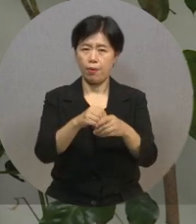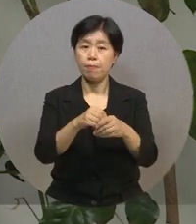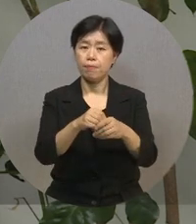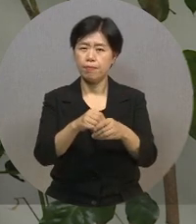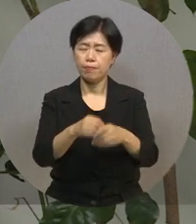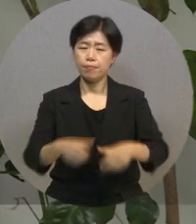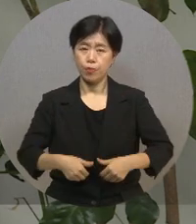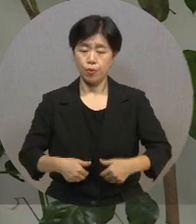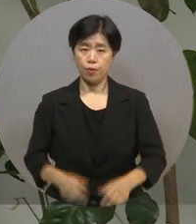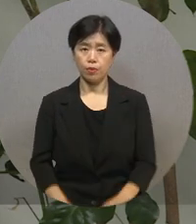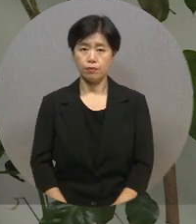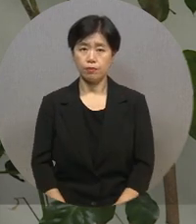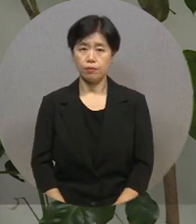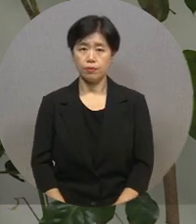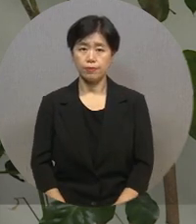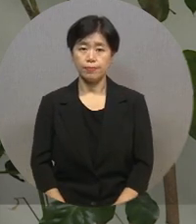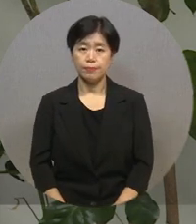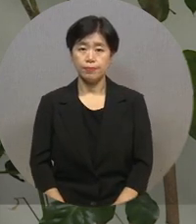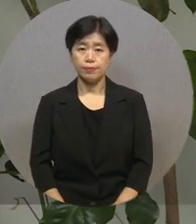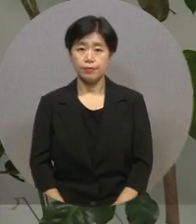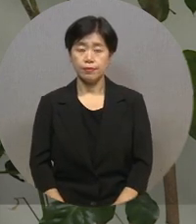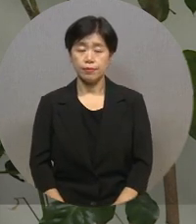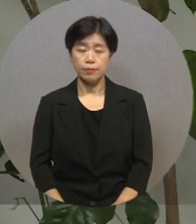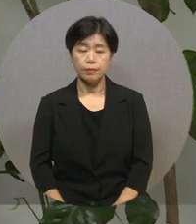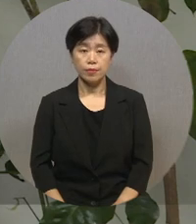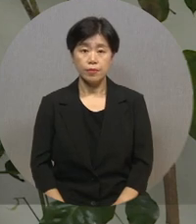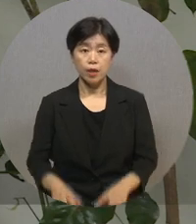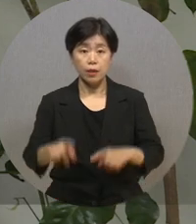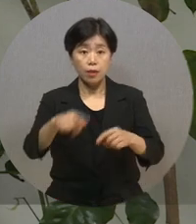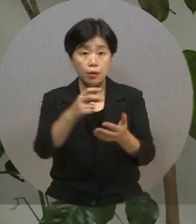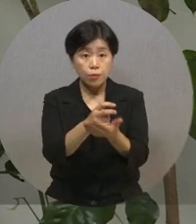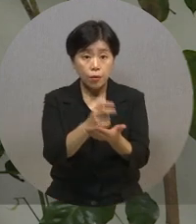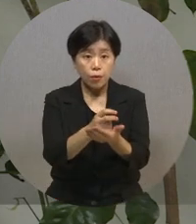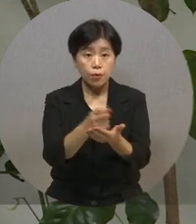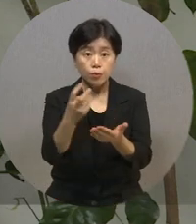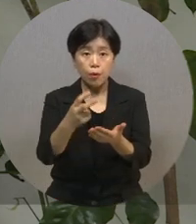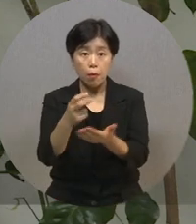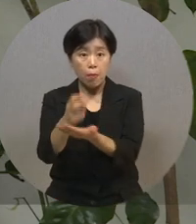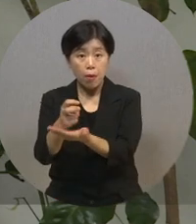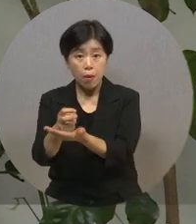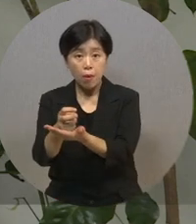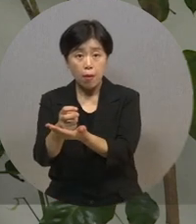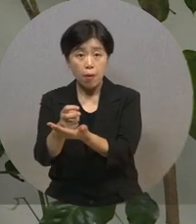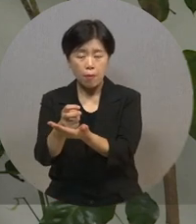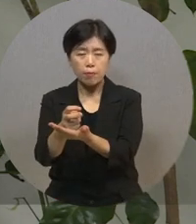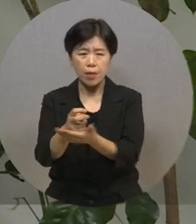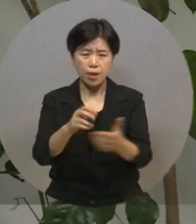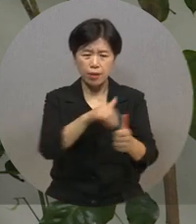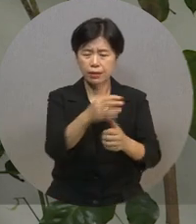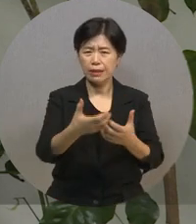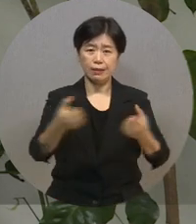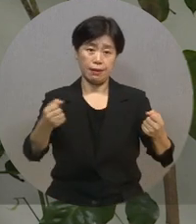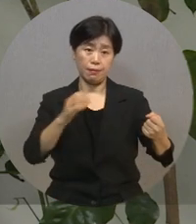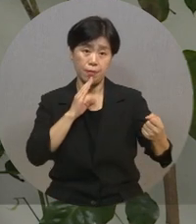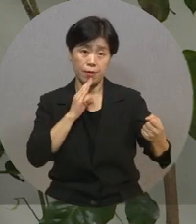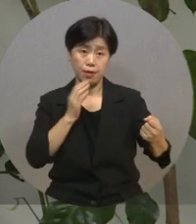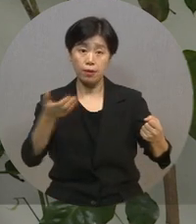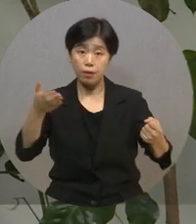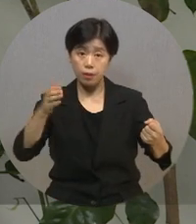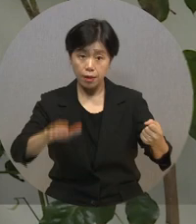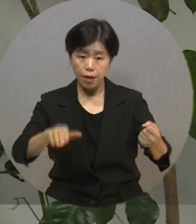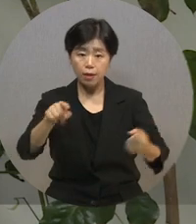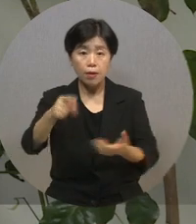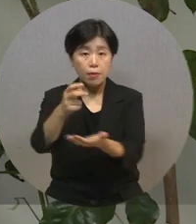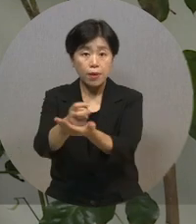쉽지 않지만 그 제도라는 것이 결국은 현실을 앞서가기 어려워요. 그럼에도 불구하고 그